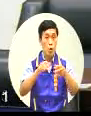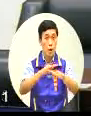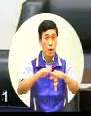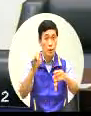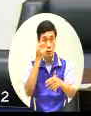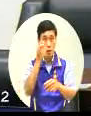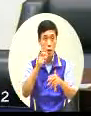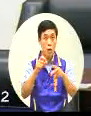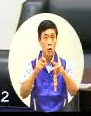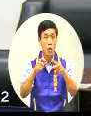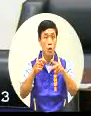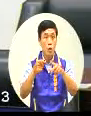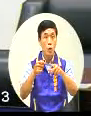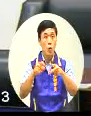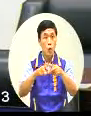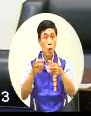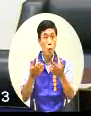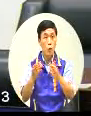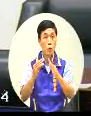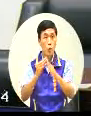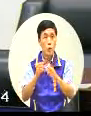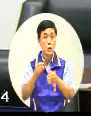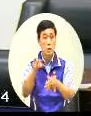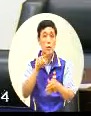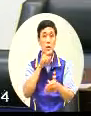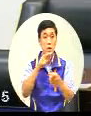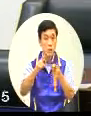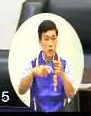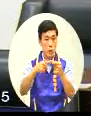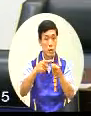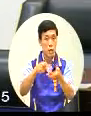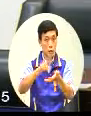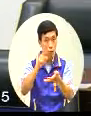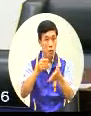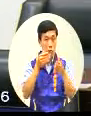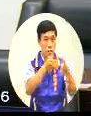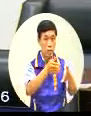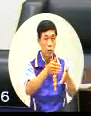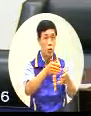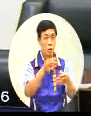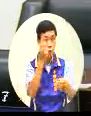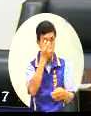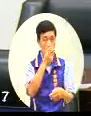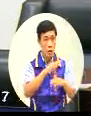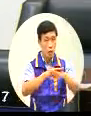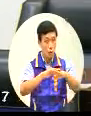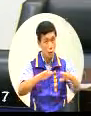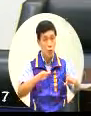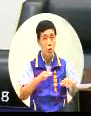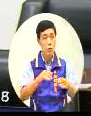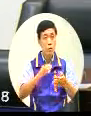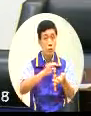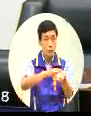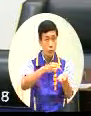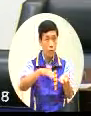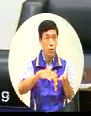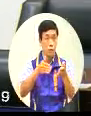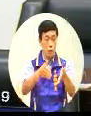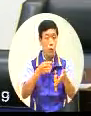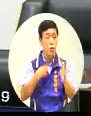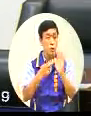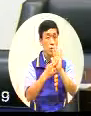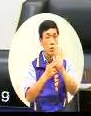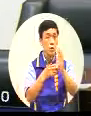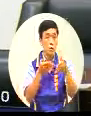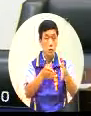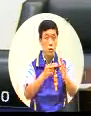边也是一年一次嘛，对不对？你们一年一次也会就这个部分来做安全检查。也就是说，医院我现在是举例医